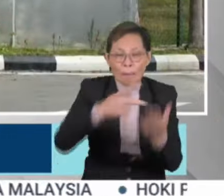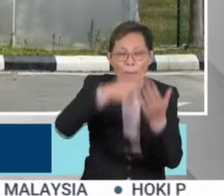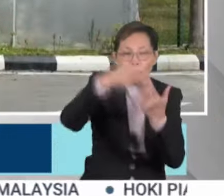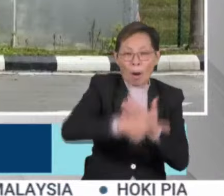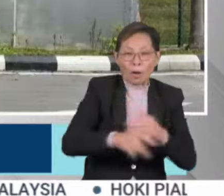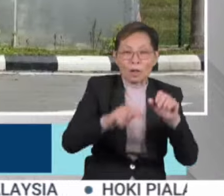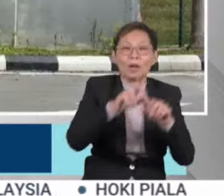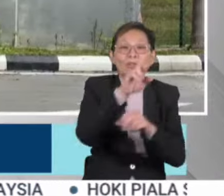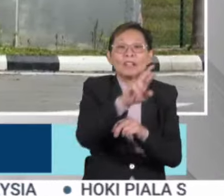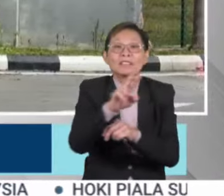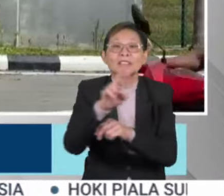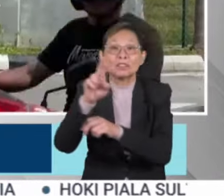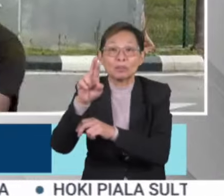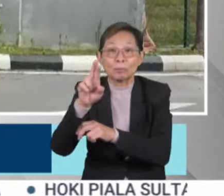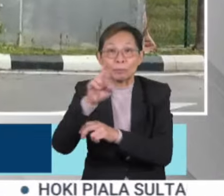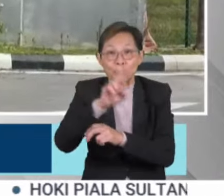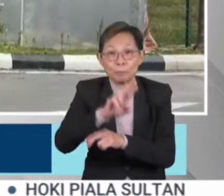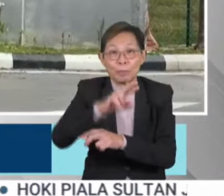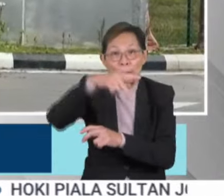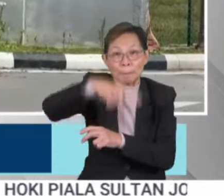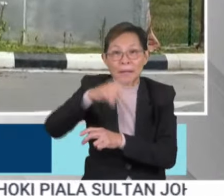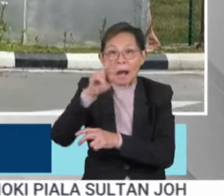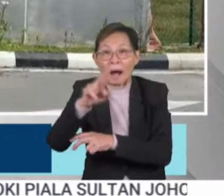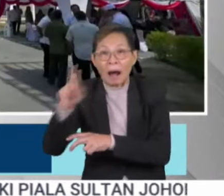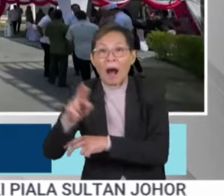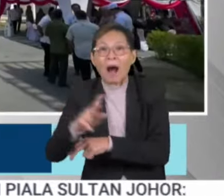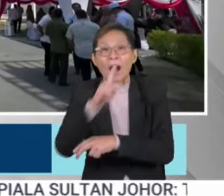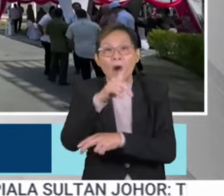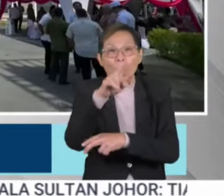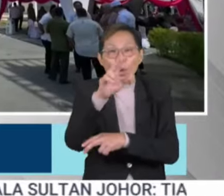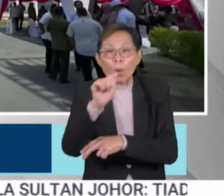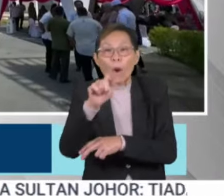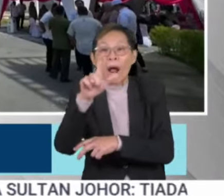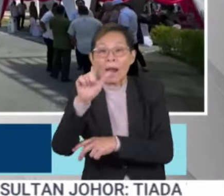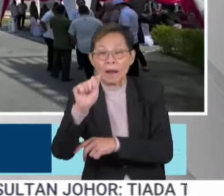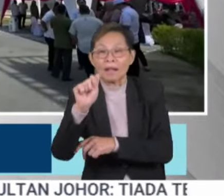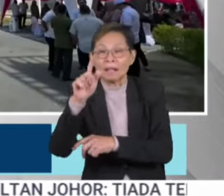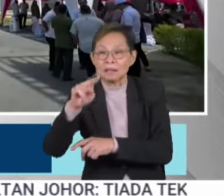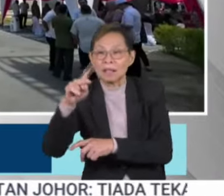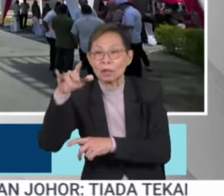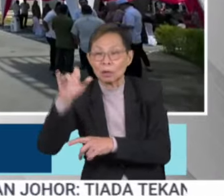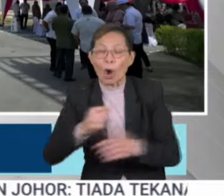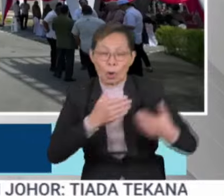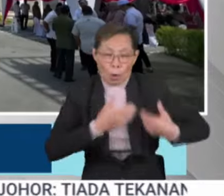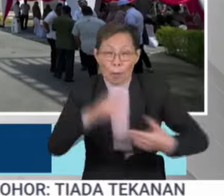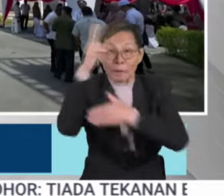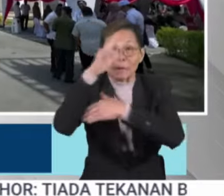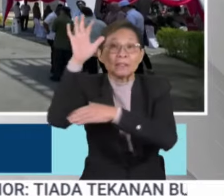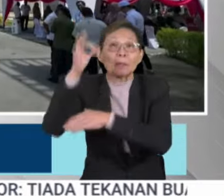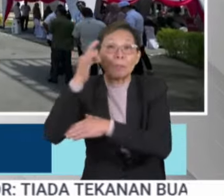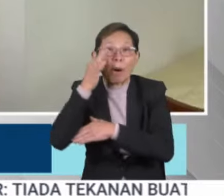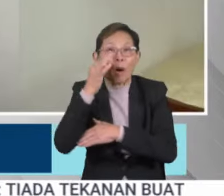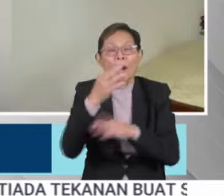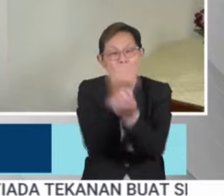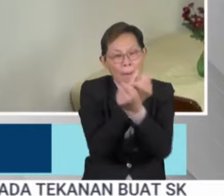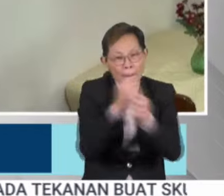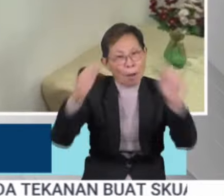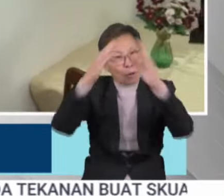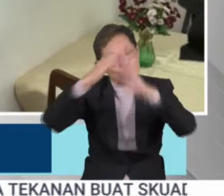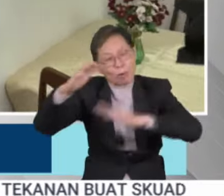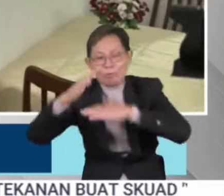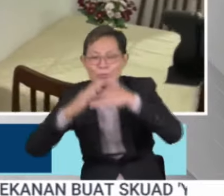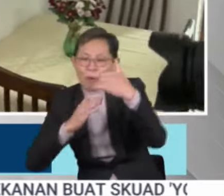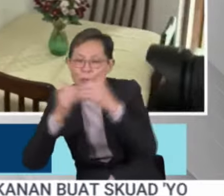Program Residensi Rakyat PRR di Bukit Nenas, Kuala Nerus bukti komitmen Kerajaan Persekutuan menyediakan perumahan selesa kepada